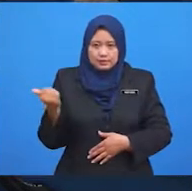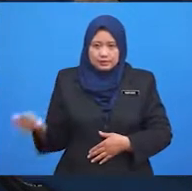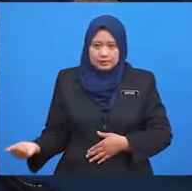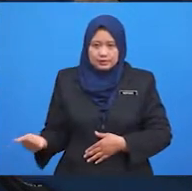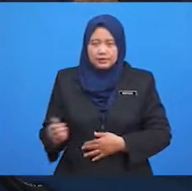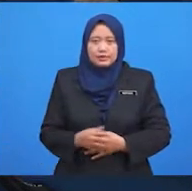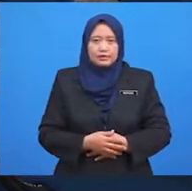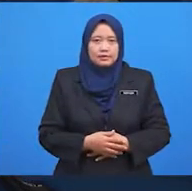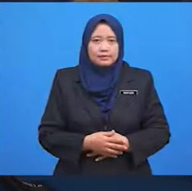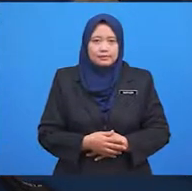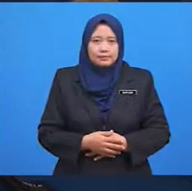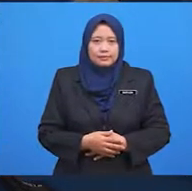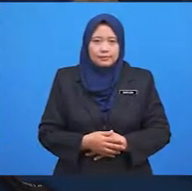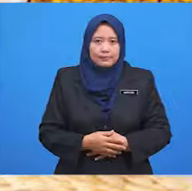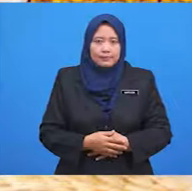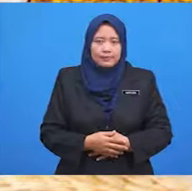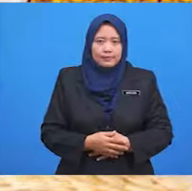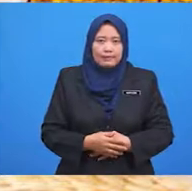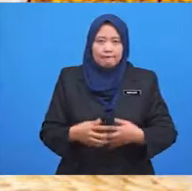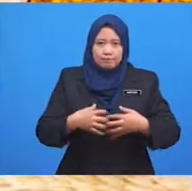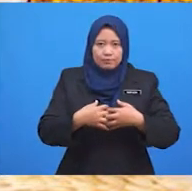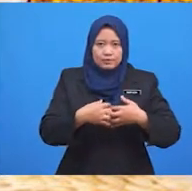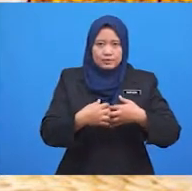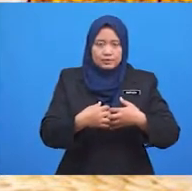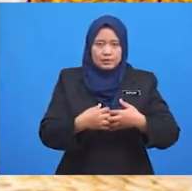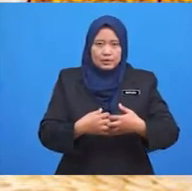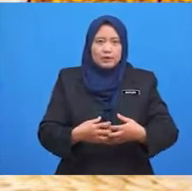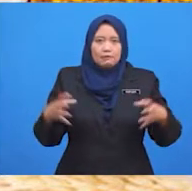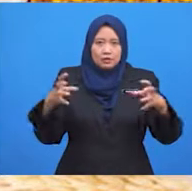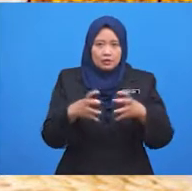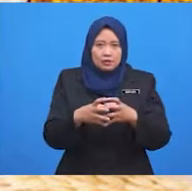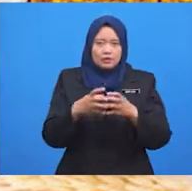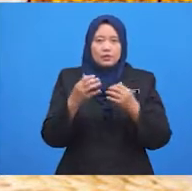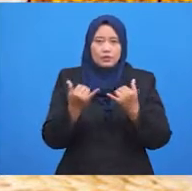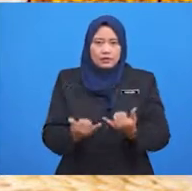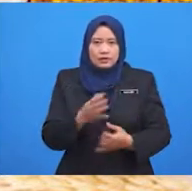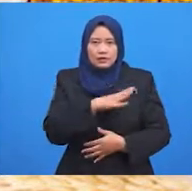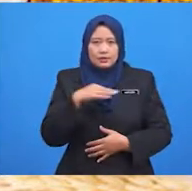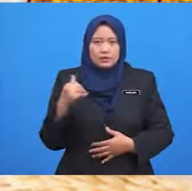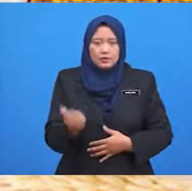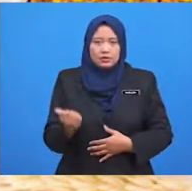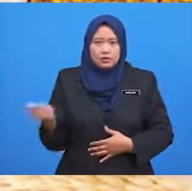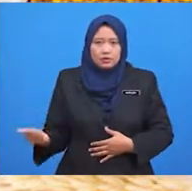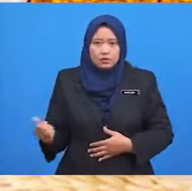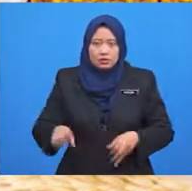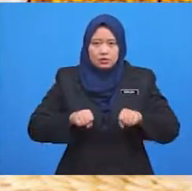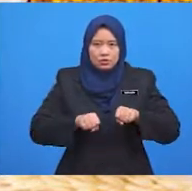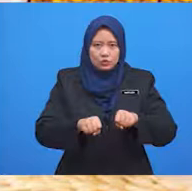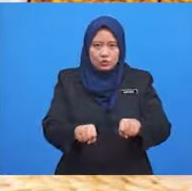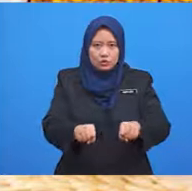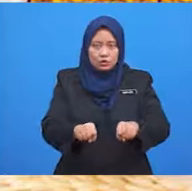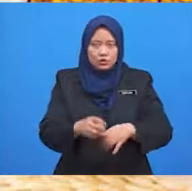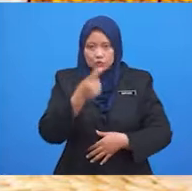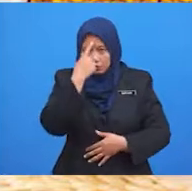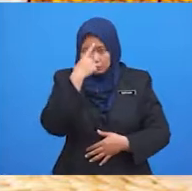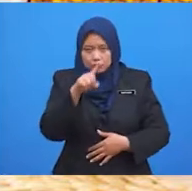rawatan mikrokarat ini adalah mesin mikrokarat dan aksesorinya. Troli